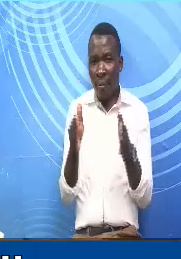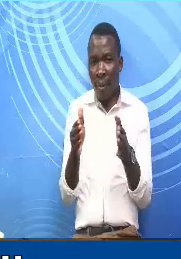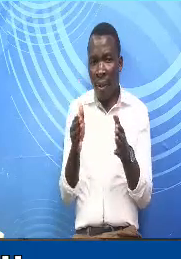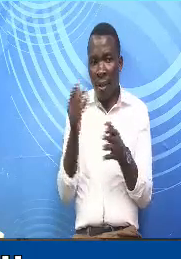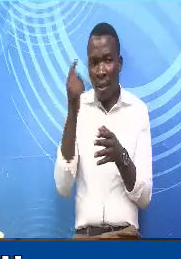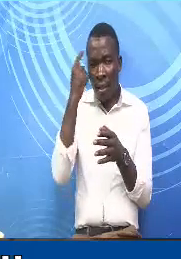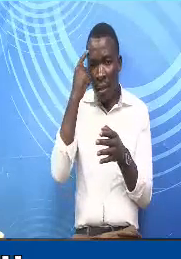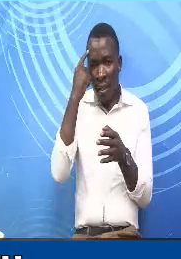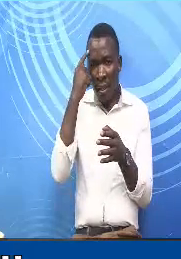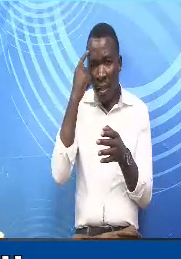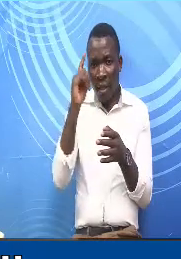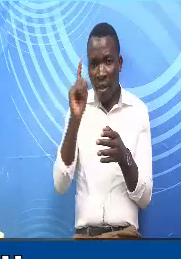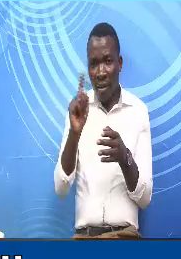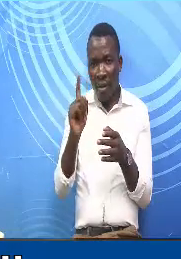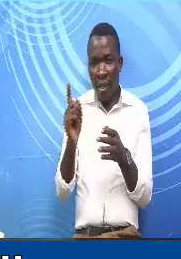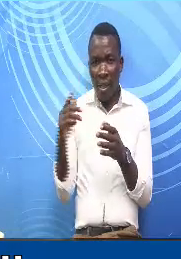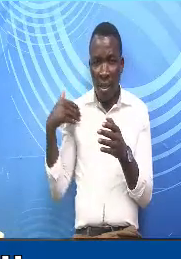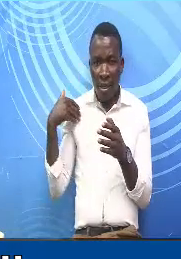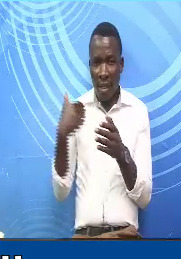ko kutagera ku murenge